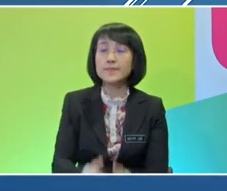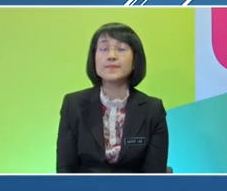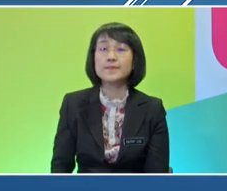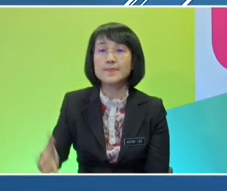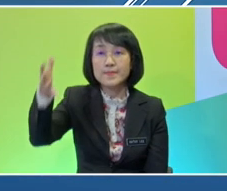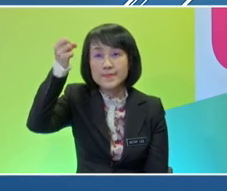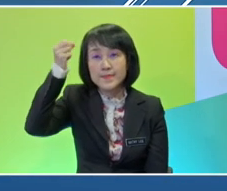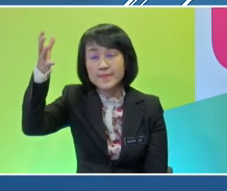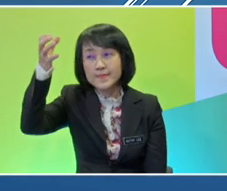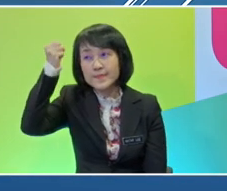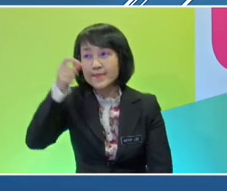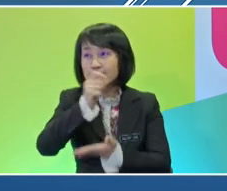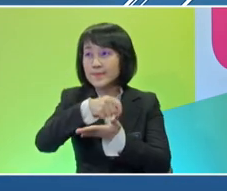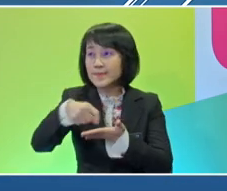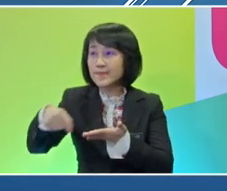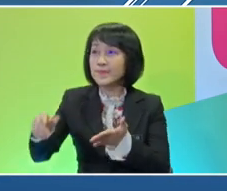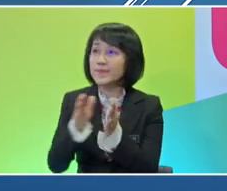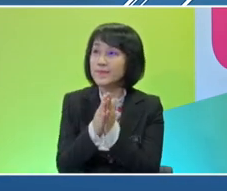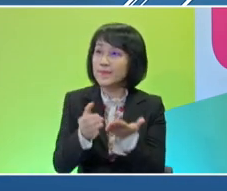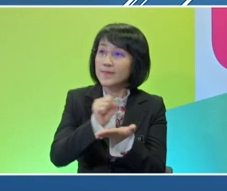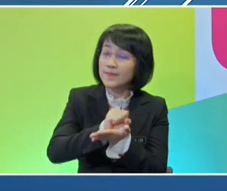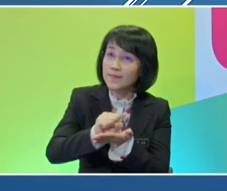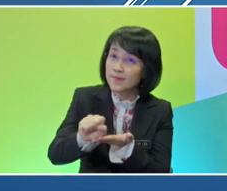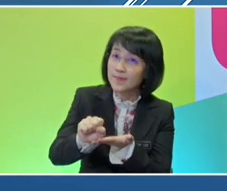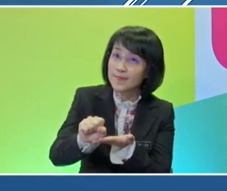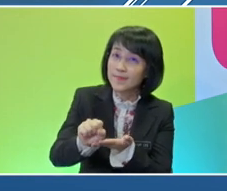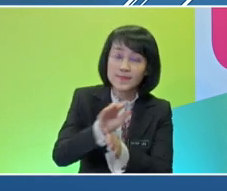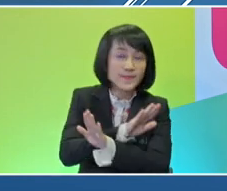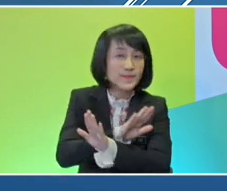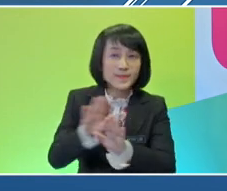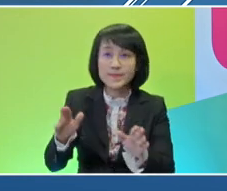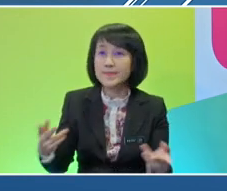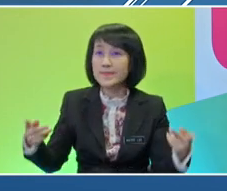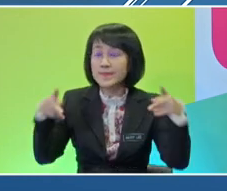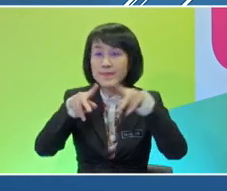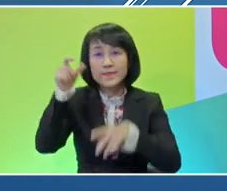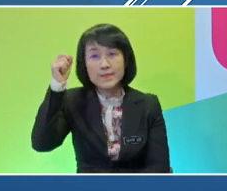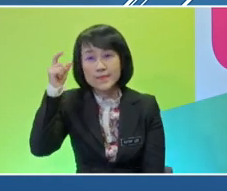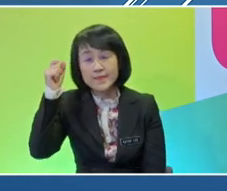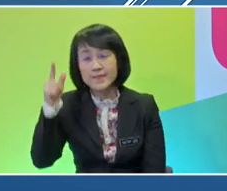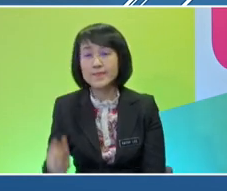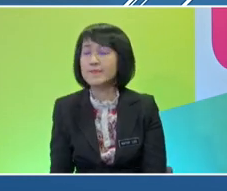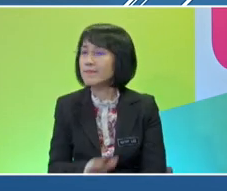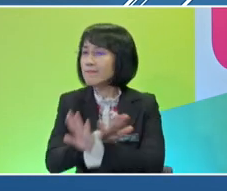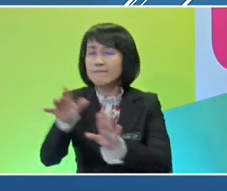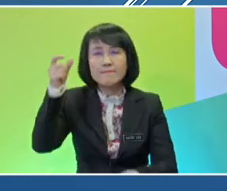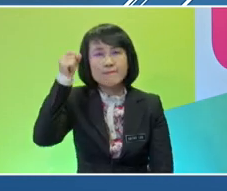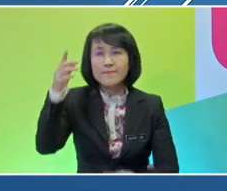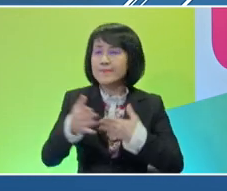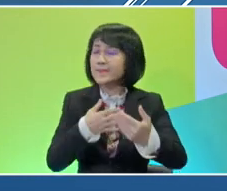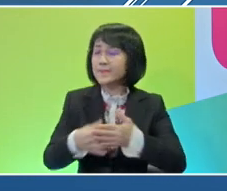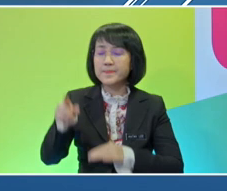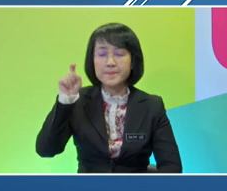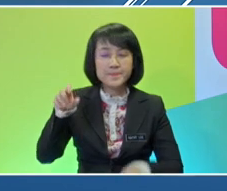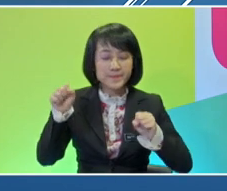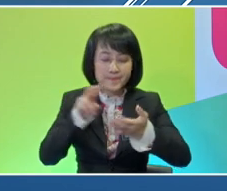menghafal tulisan serta buku suci tanpa perlu paham tak perlu paham misti boleh baca